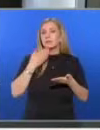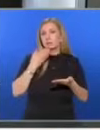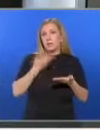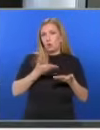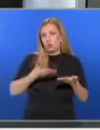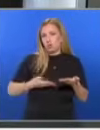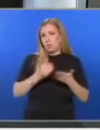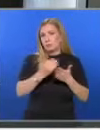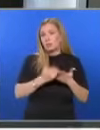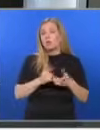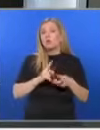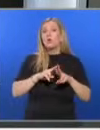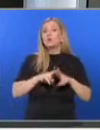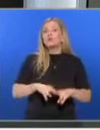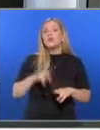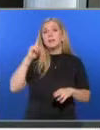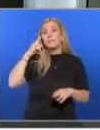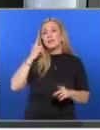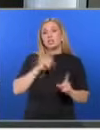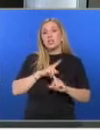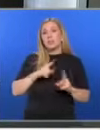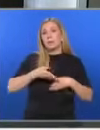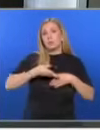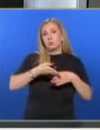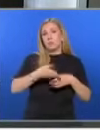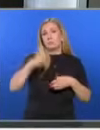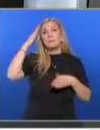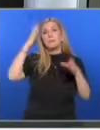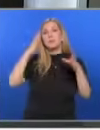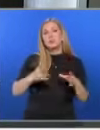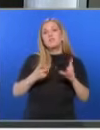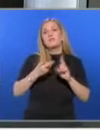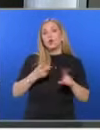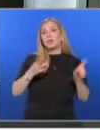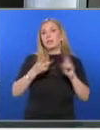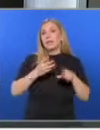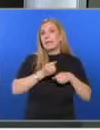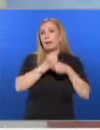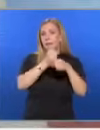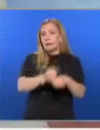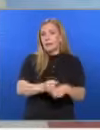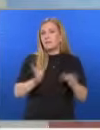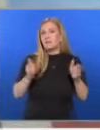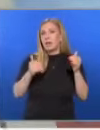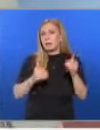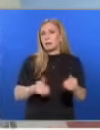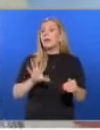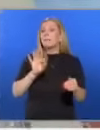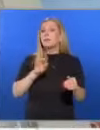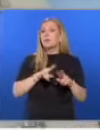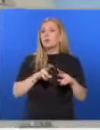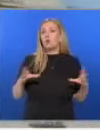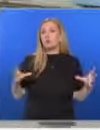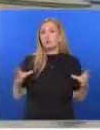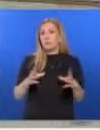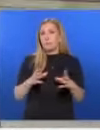тях приоритети, но остават на позиция, че няма да подкрепят правителство с втория и третия мандат в рамките на 50-то